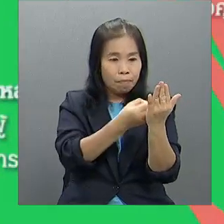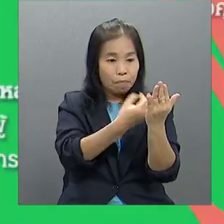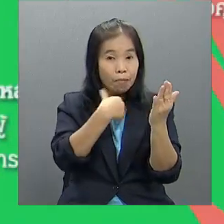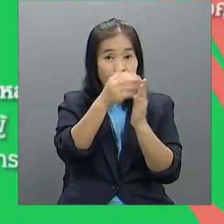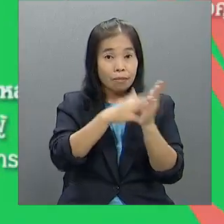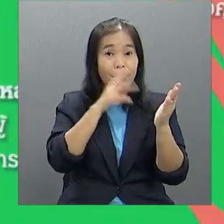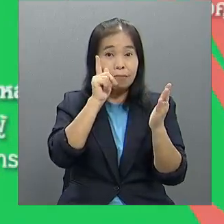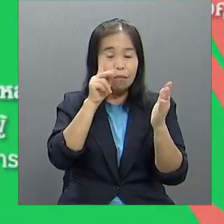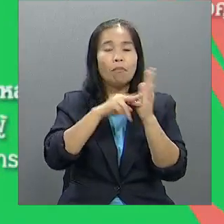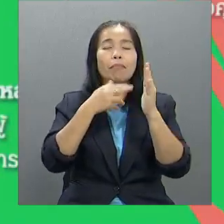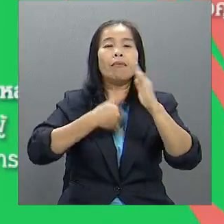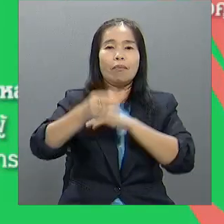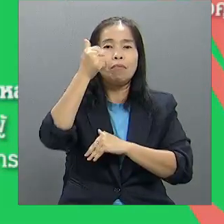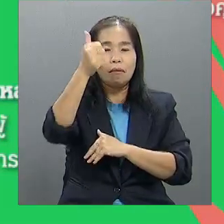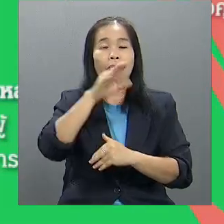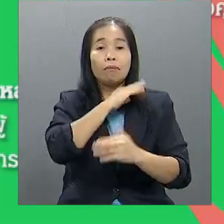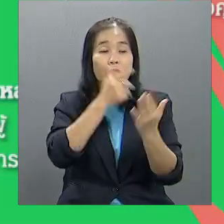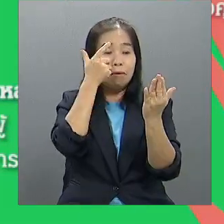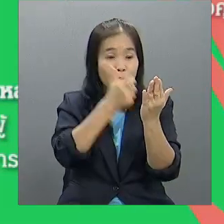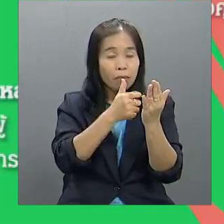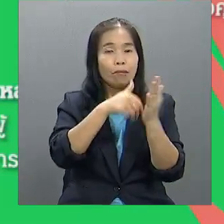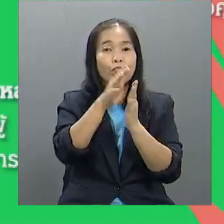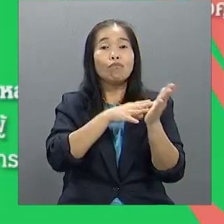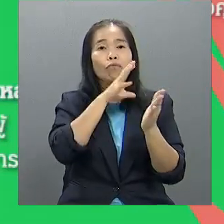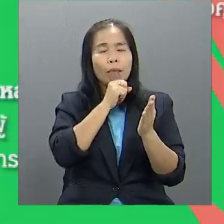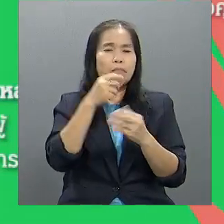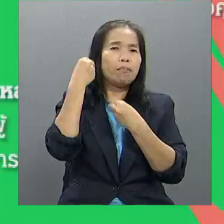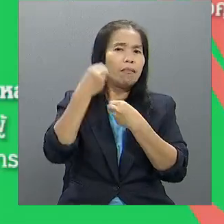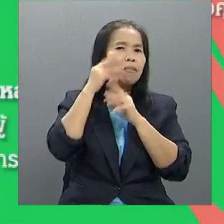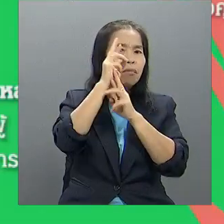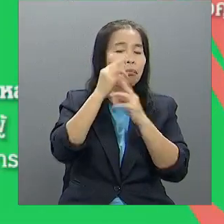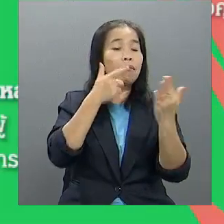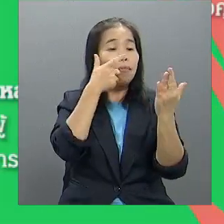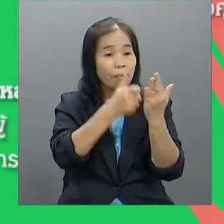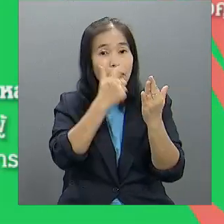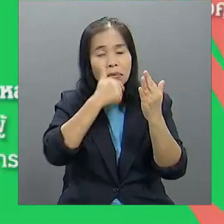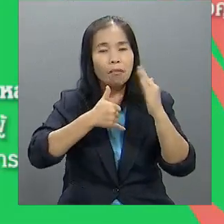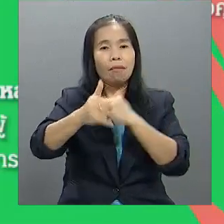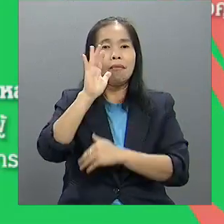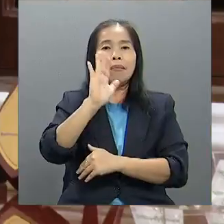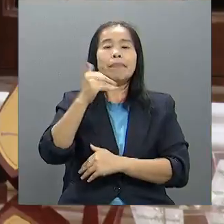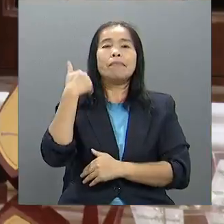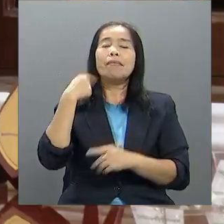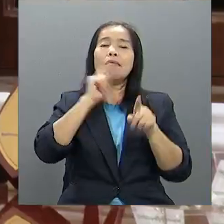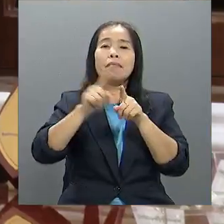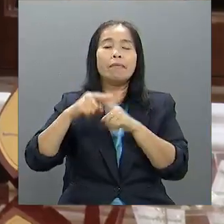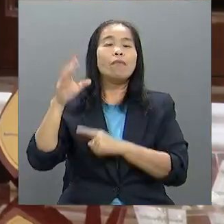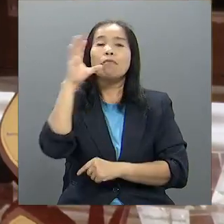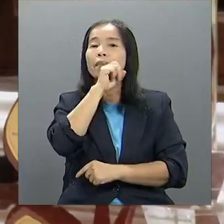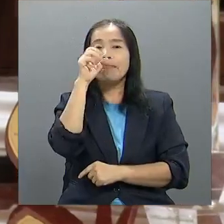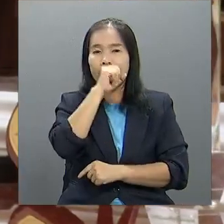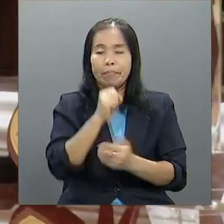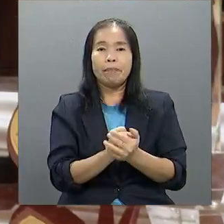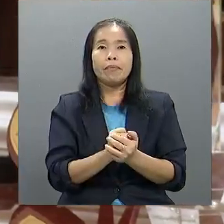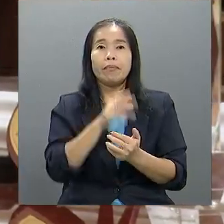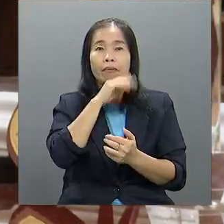ฮะจะอยู่ในโทรศัพท์มือถือของผู้ใช้บริการเองนะข้อมูลนี้ก็จะเป็นความลับโดยที่เมื่อไหร่ก็ตามที่เรามีความเสี่ยงฮะเ